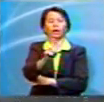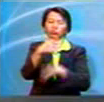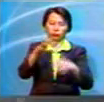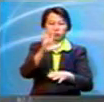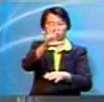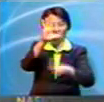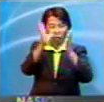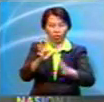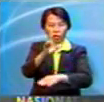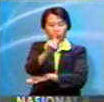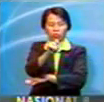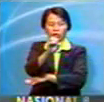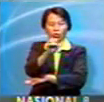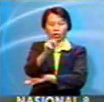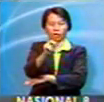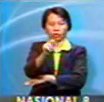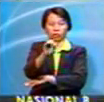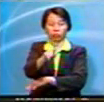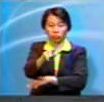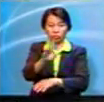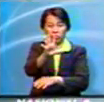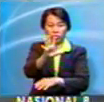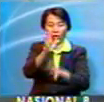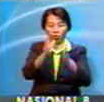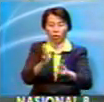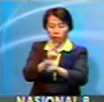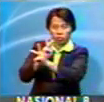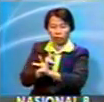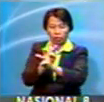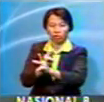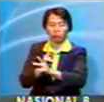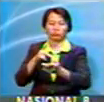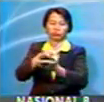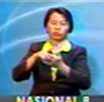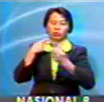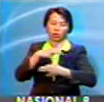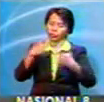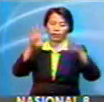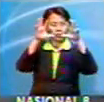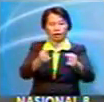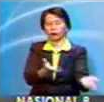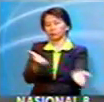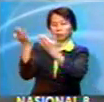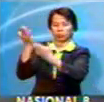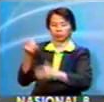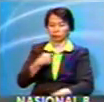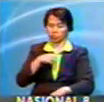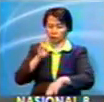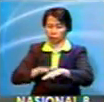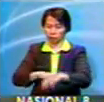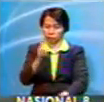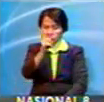Lebih kurang 5 orang tontor yang ditugaskan untuk menjaga sekitar kawasan pusat hiburan ini. Saya memberi amaran keras